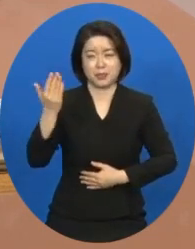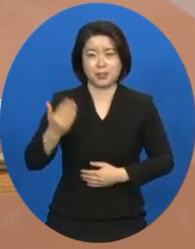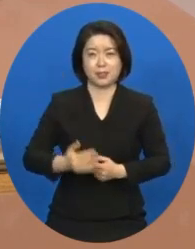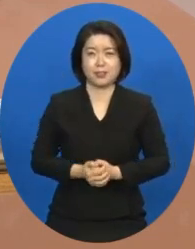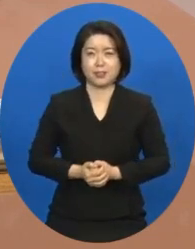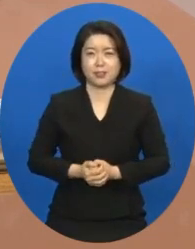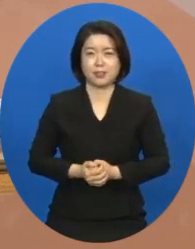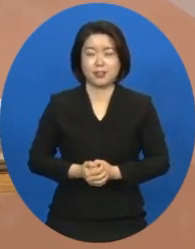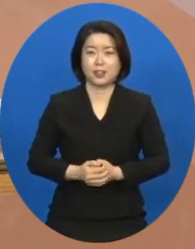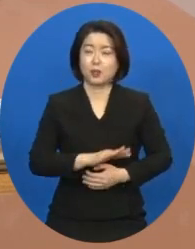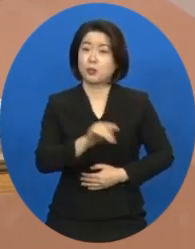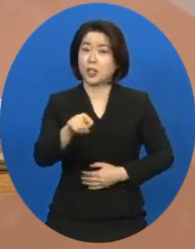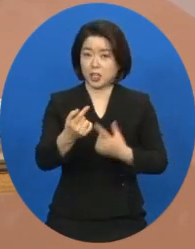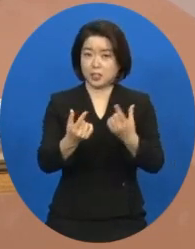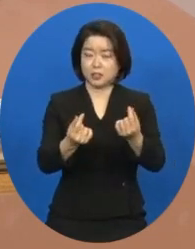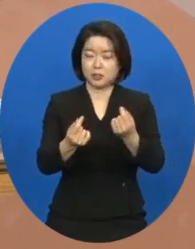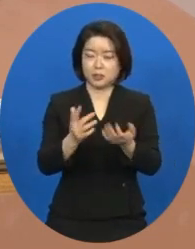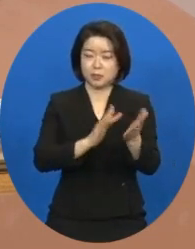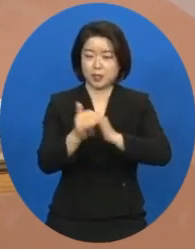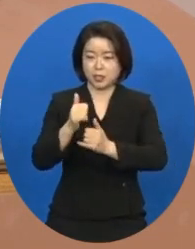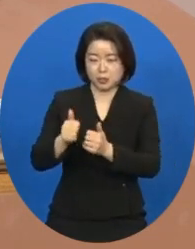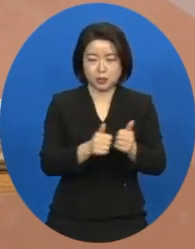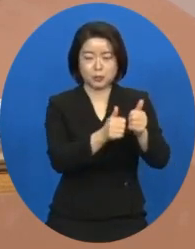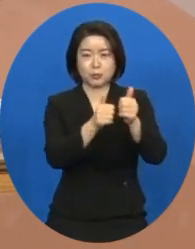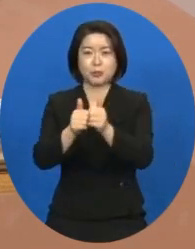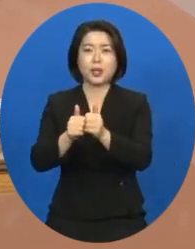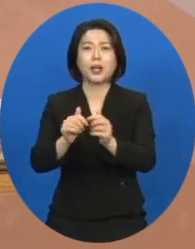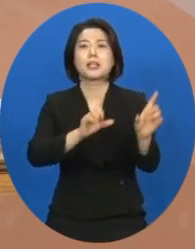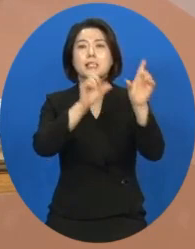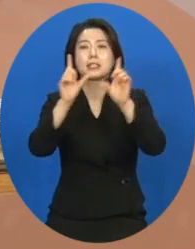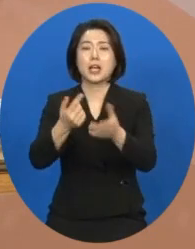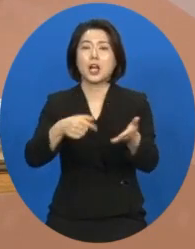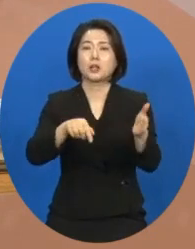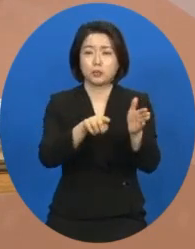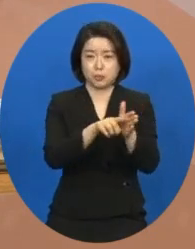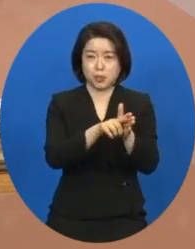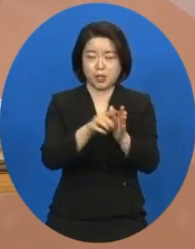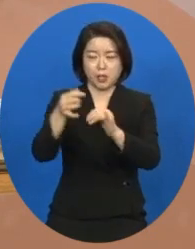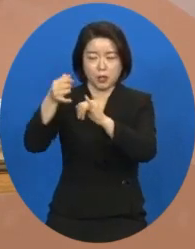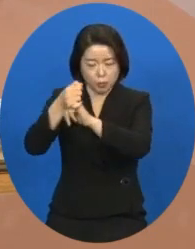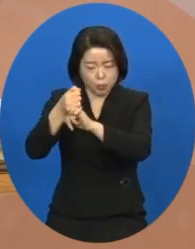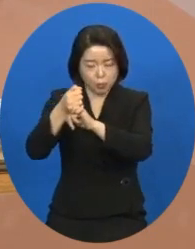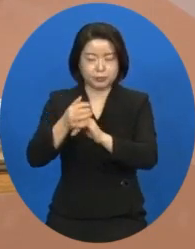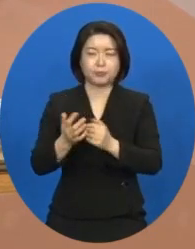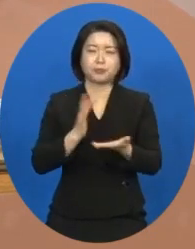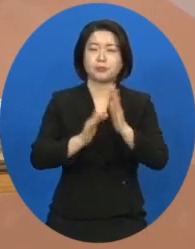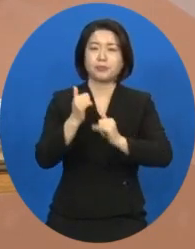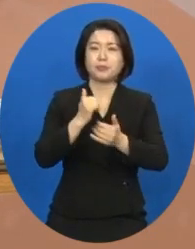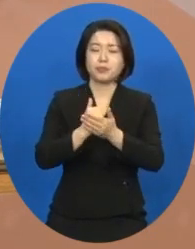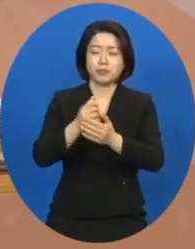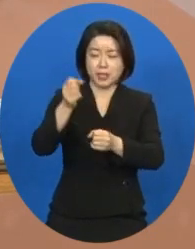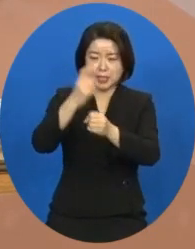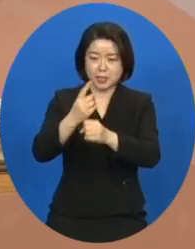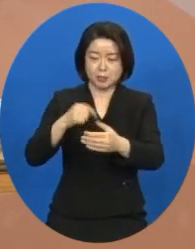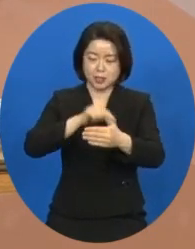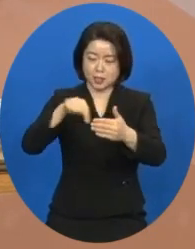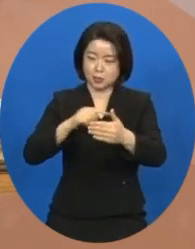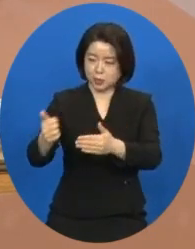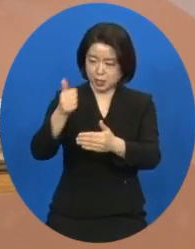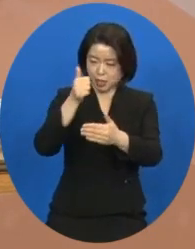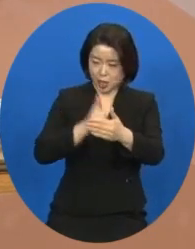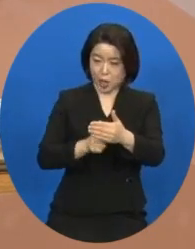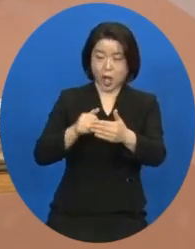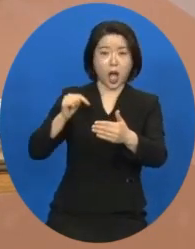우리가 이처럼 예수님과 동행하는 삶을 살기 위해서는 반드시 예수님께서 이미 내 안에 거하여